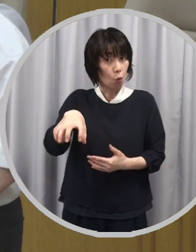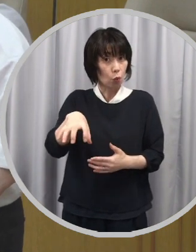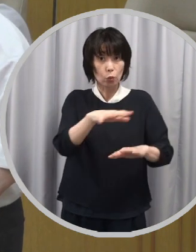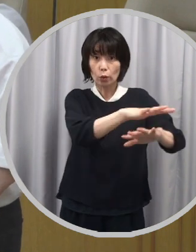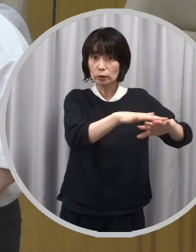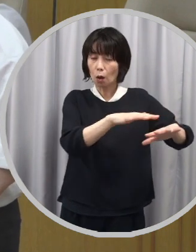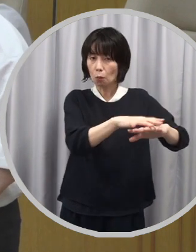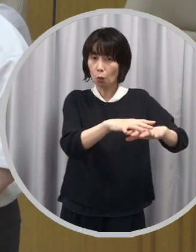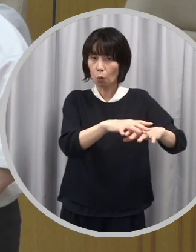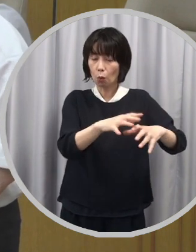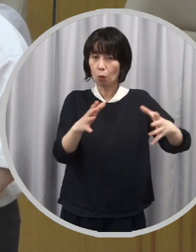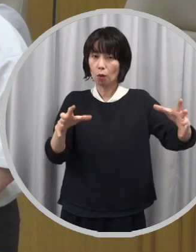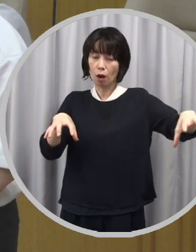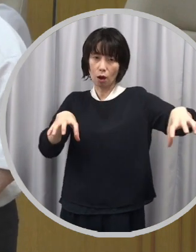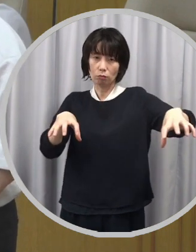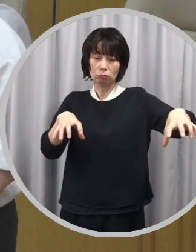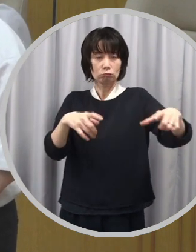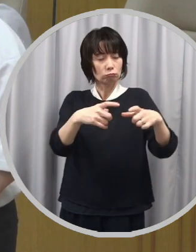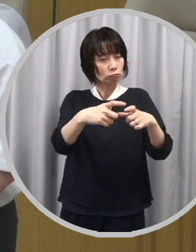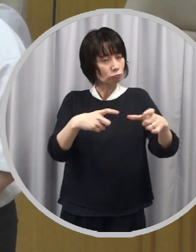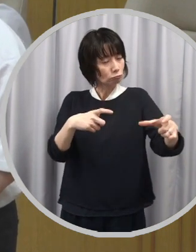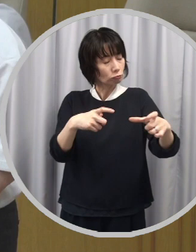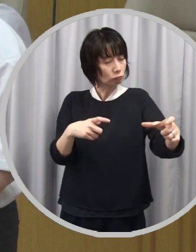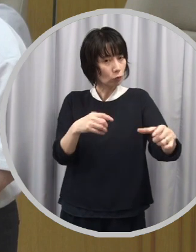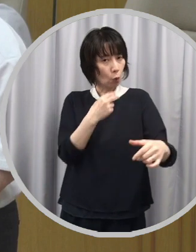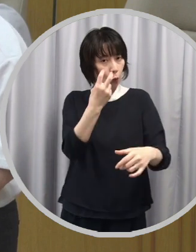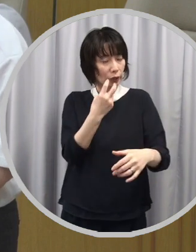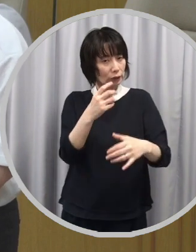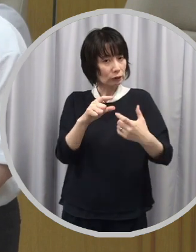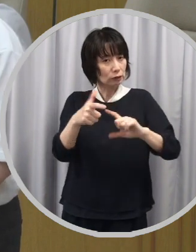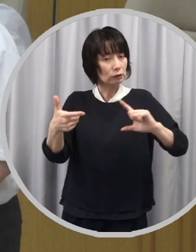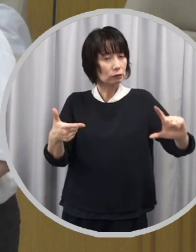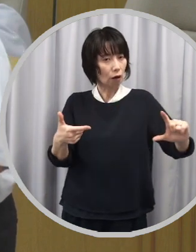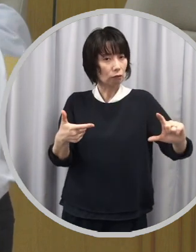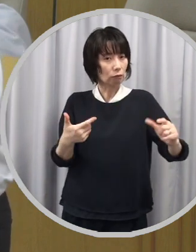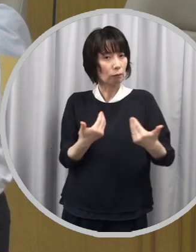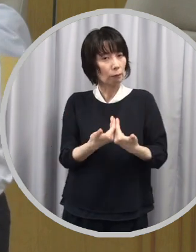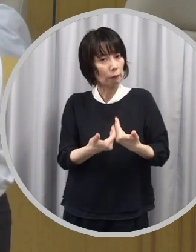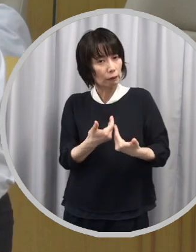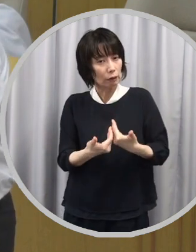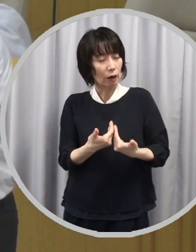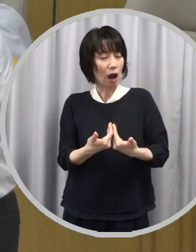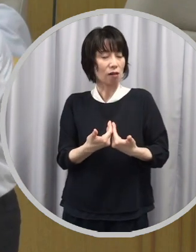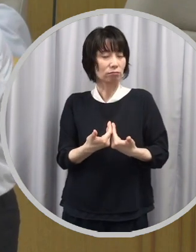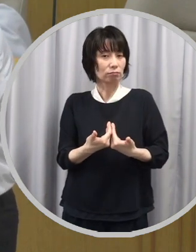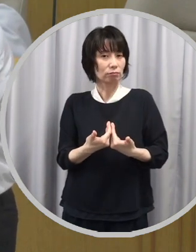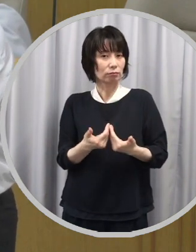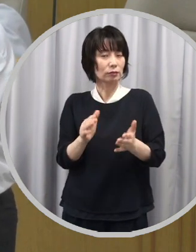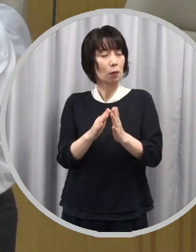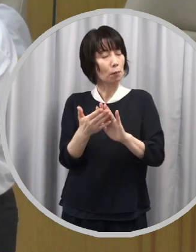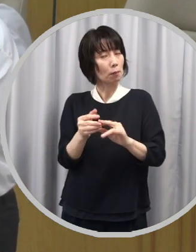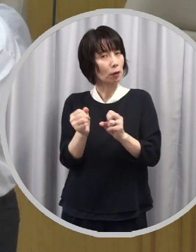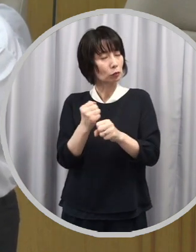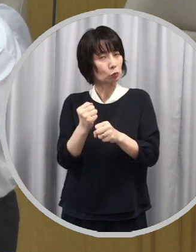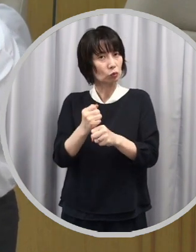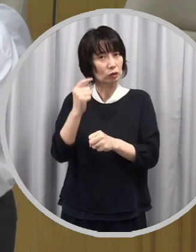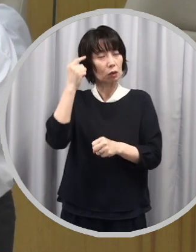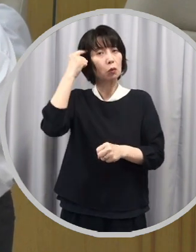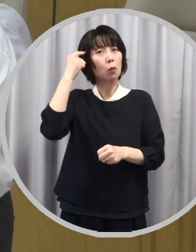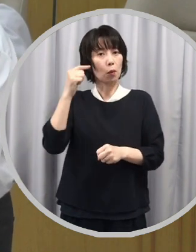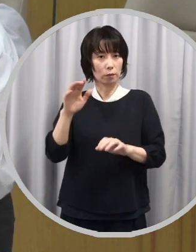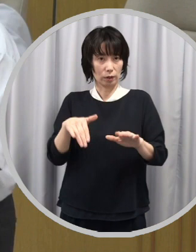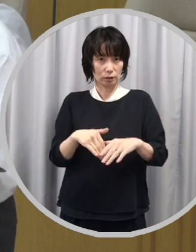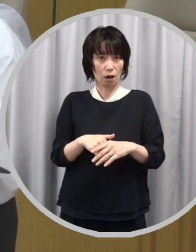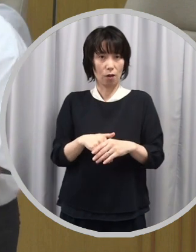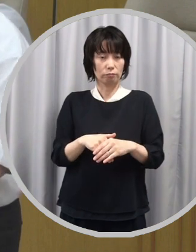間が微妙なズレがあるというところに、なんか違和感を覚えた町づくりをしてんだなと思いましたけれ